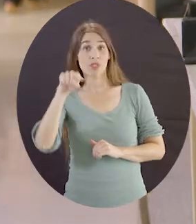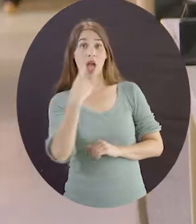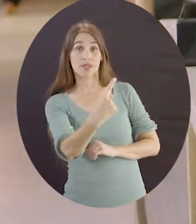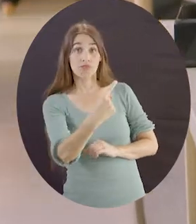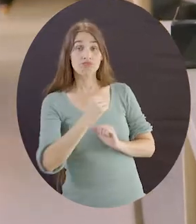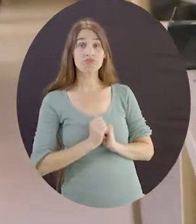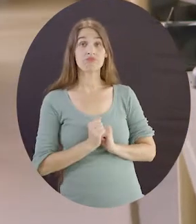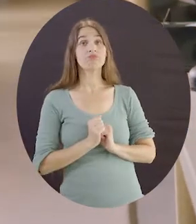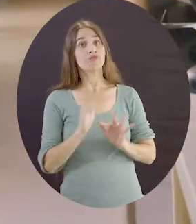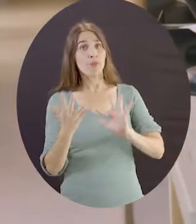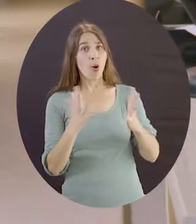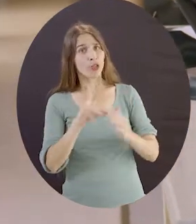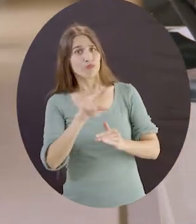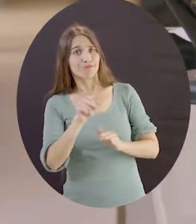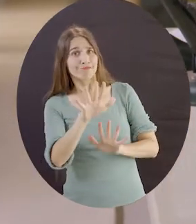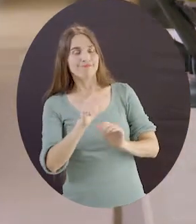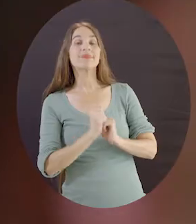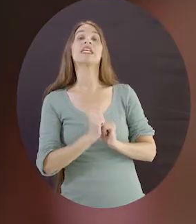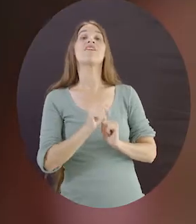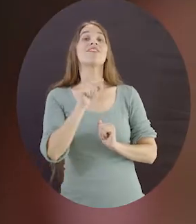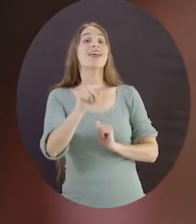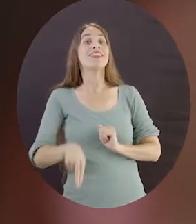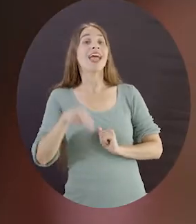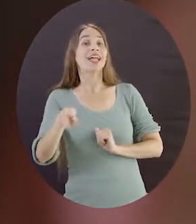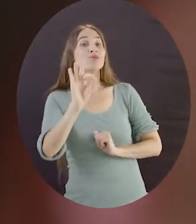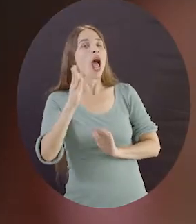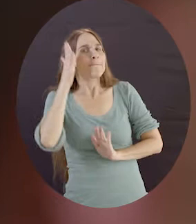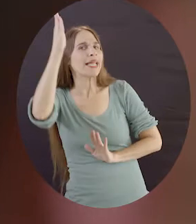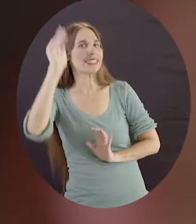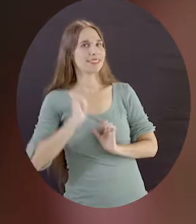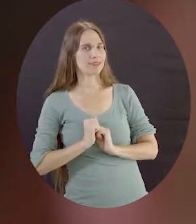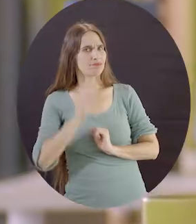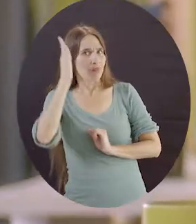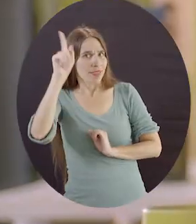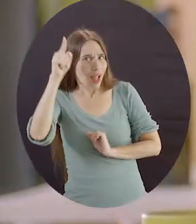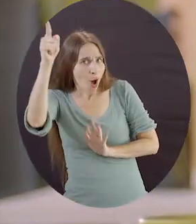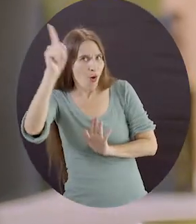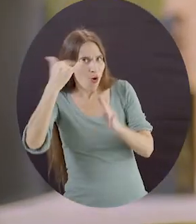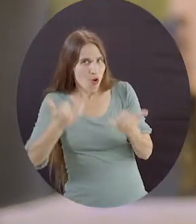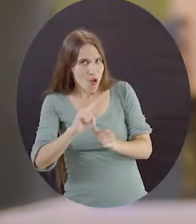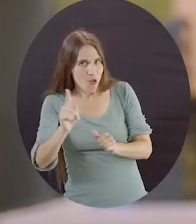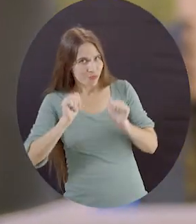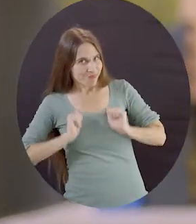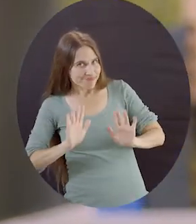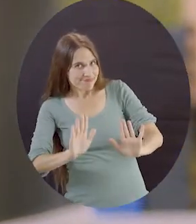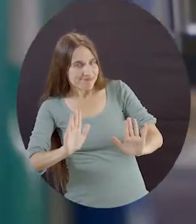נגיד שזה אתה, פחות או יותר. ואלה הנכדים שיהיו לך בעתיד. בעתיד הרחוק,